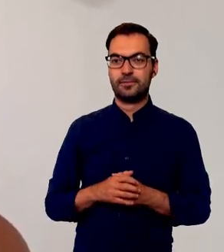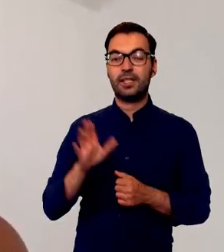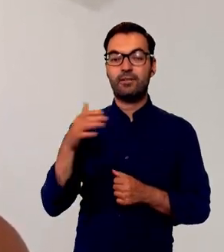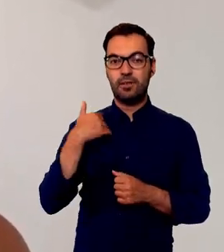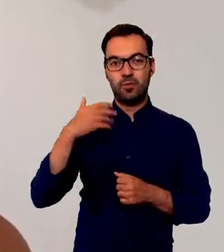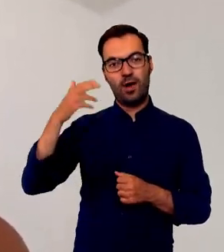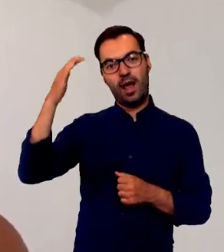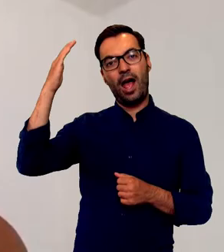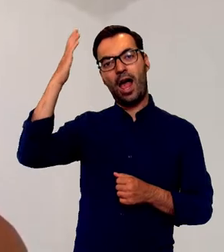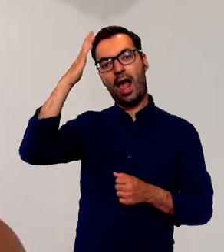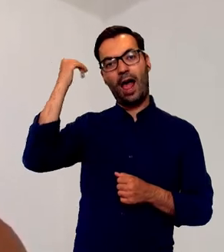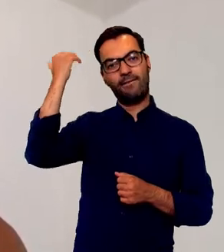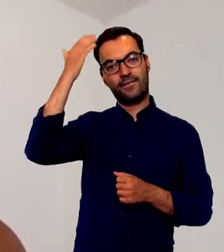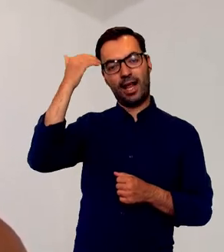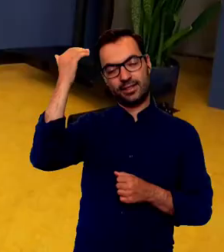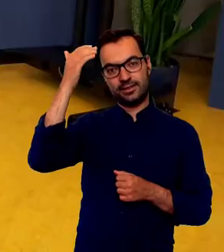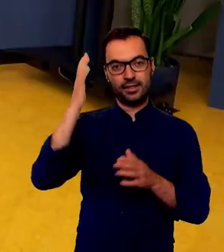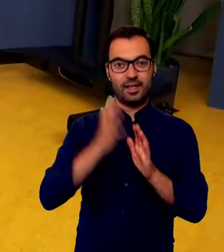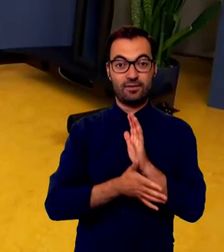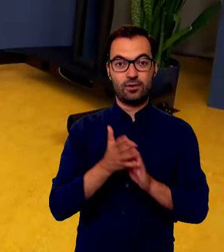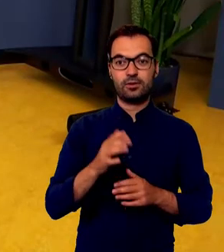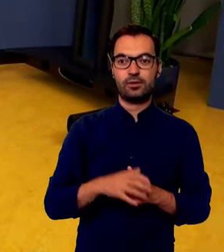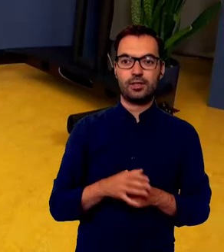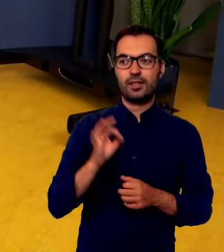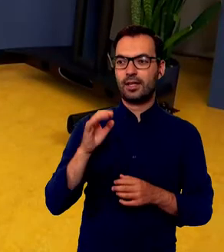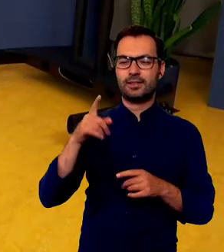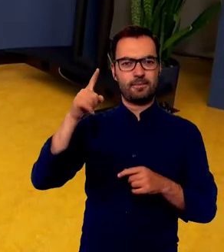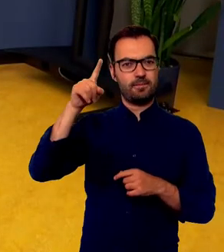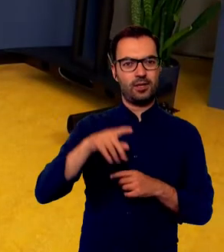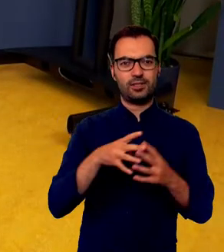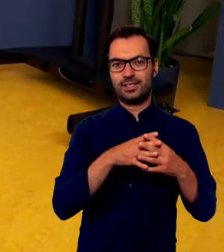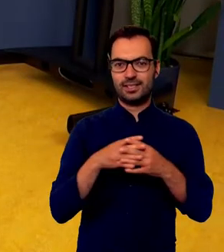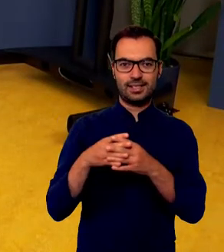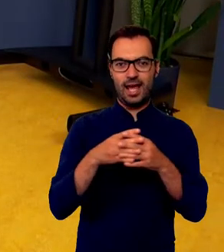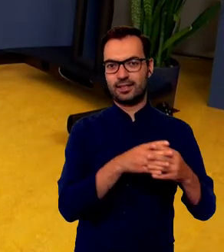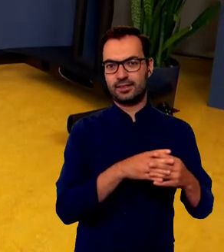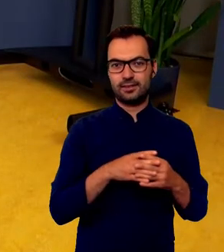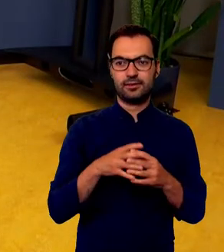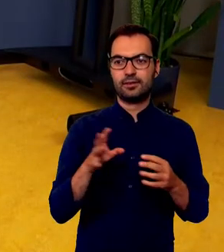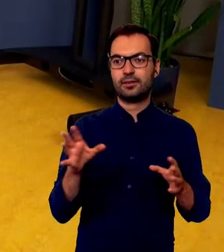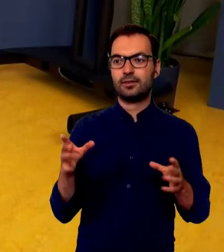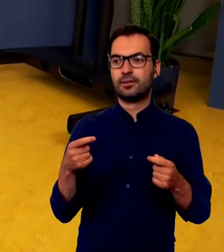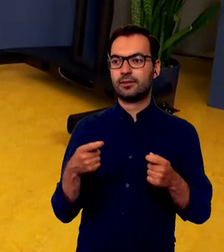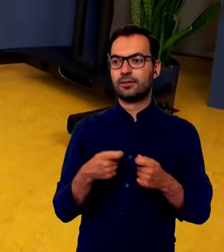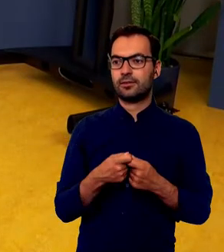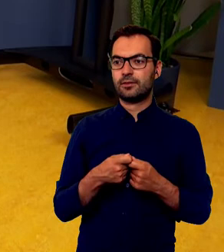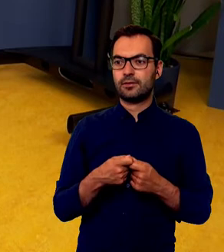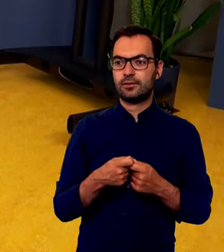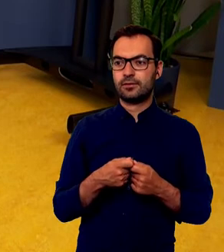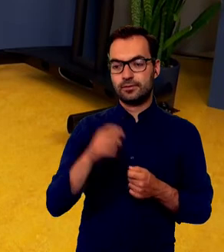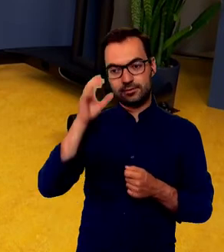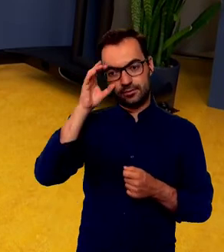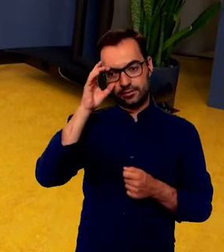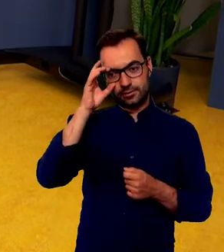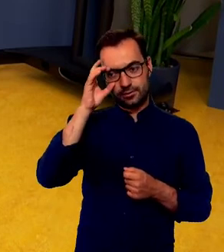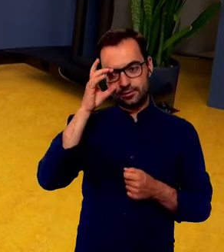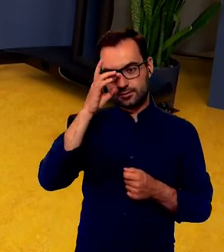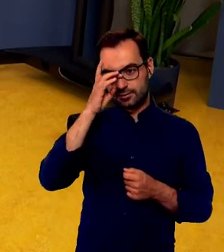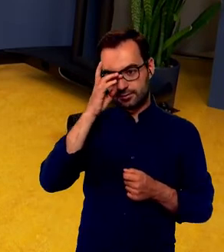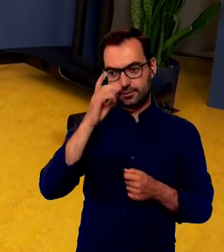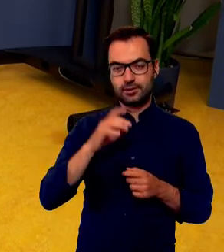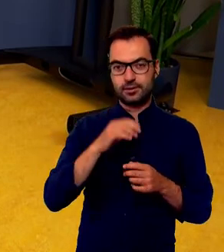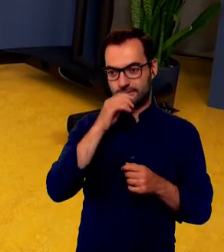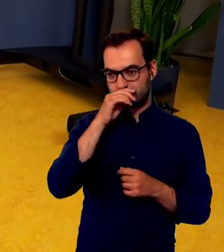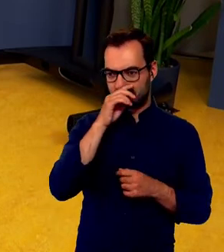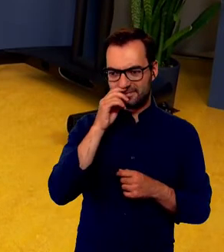w Afganistanie, a teraz miesiąc w Stanach, była w teamie naszego kolarza przez cały stan. To